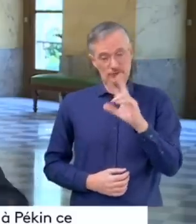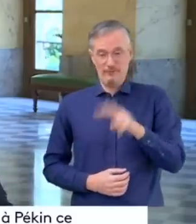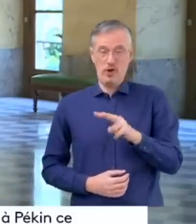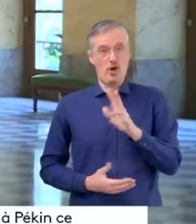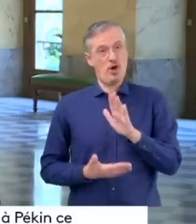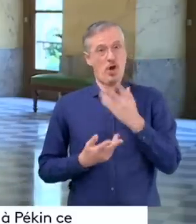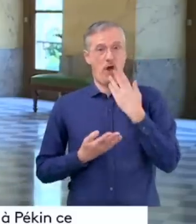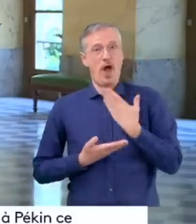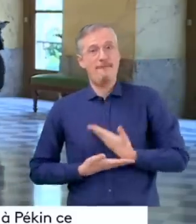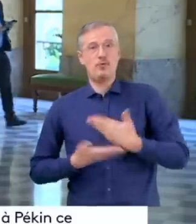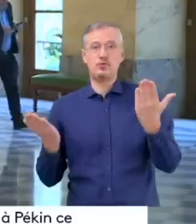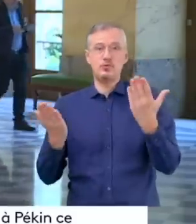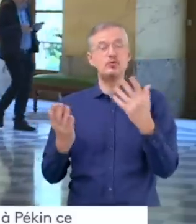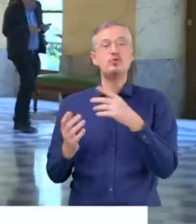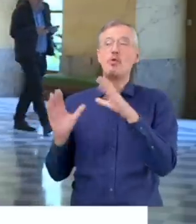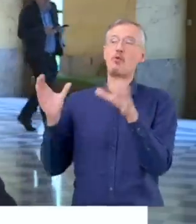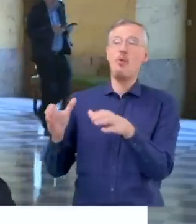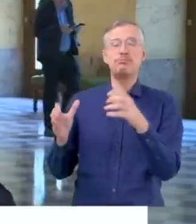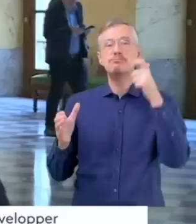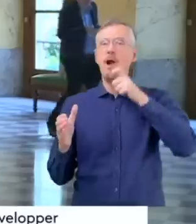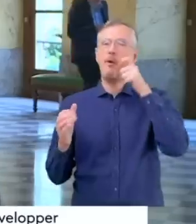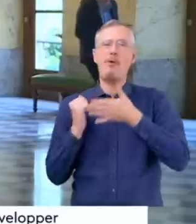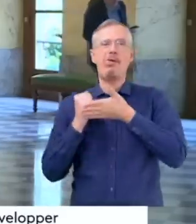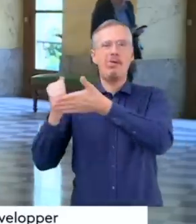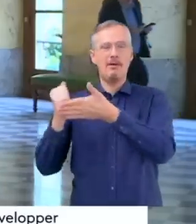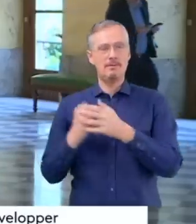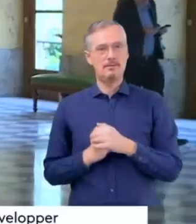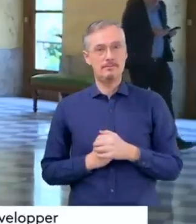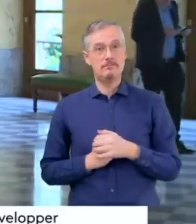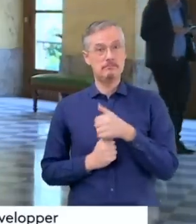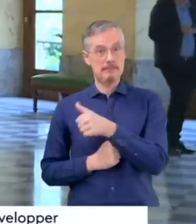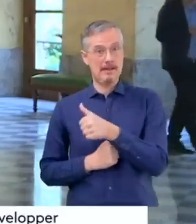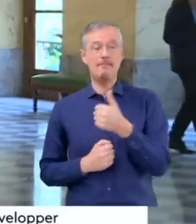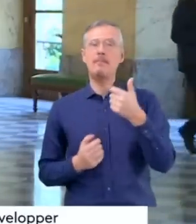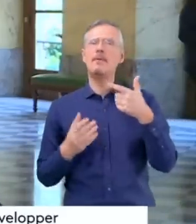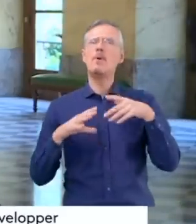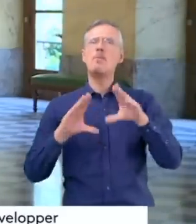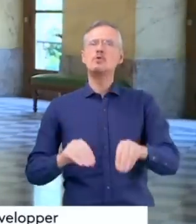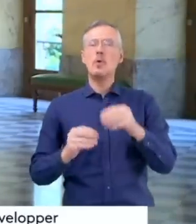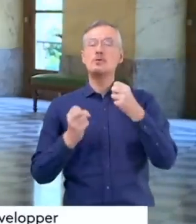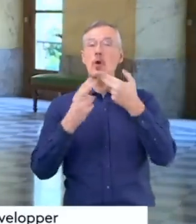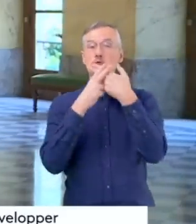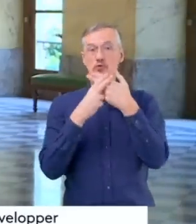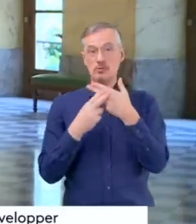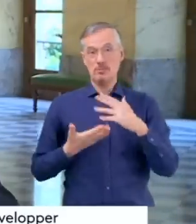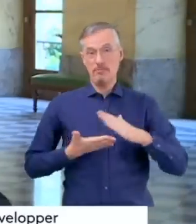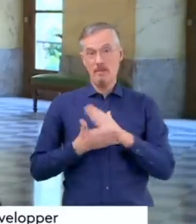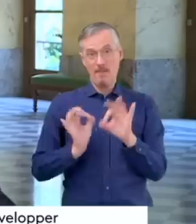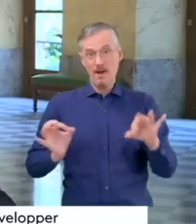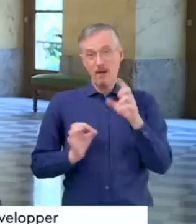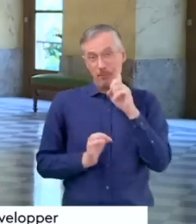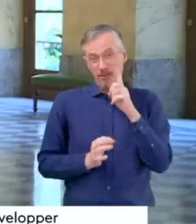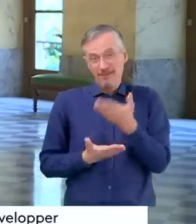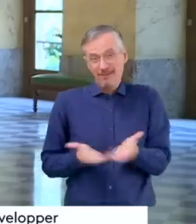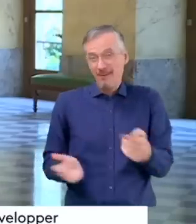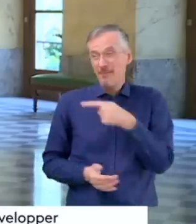qu'ils participent à aider le pouvoir macroniste. Vous savez, ils n'ont pas déposé de motion de censure cette fois-ci pour une raison simple. C'est parce qu'ils savent qu'ils sont faibles. Ils savent que